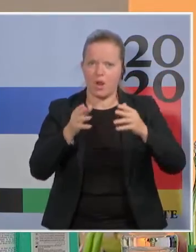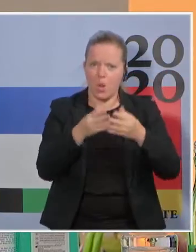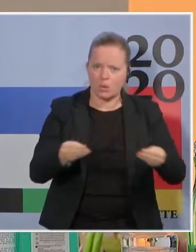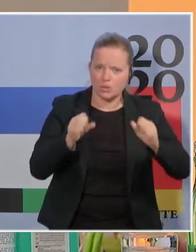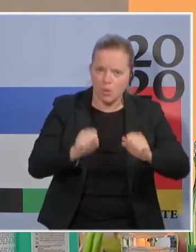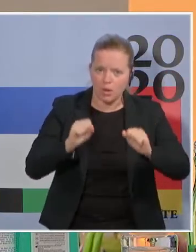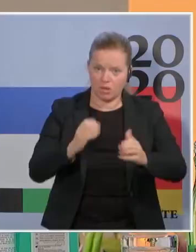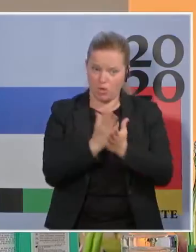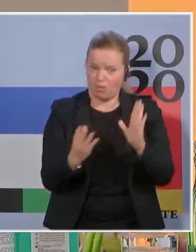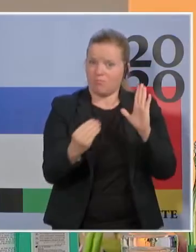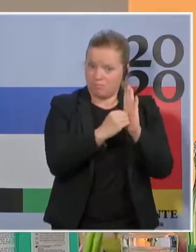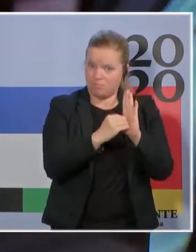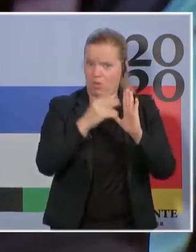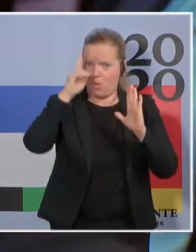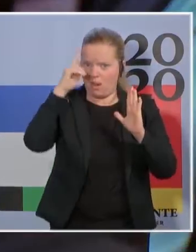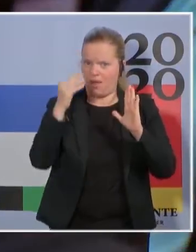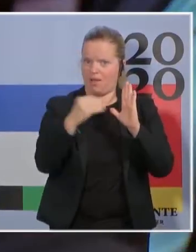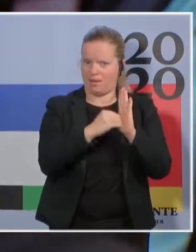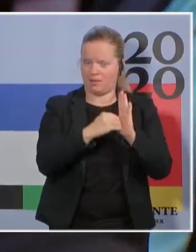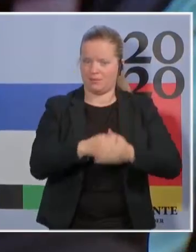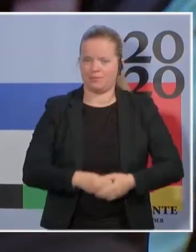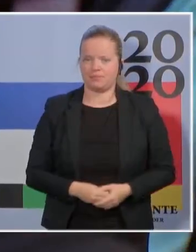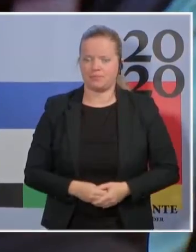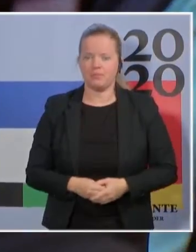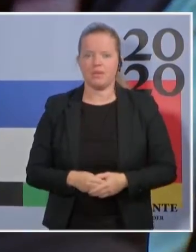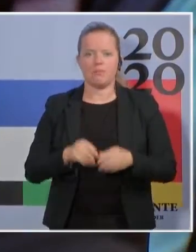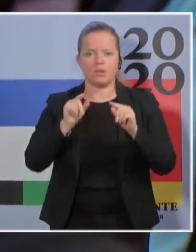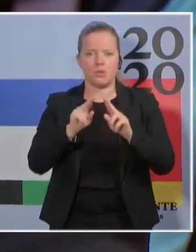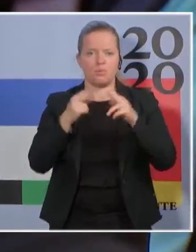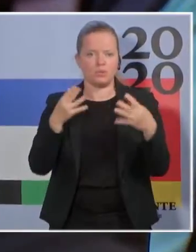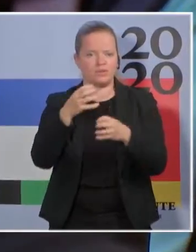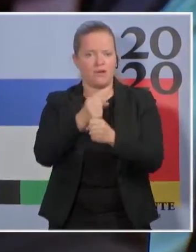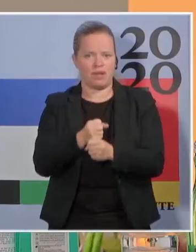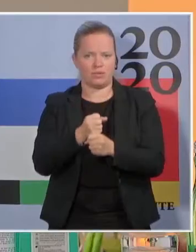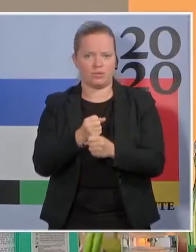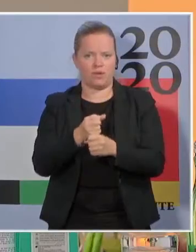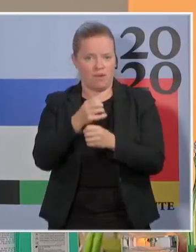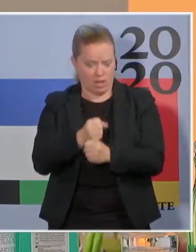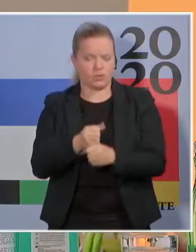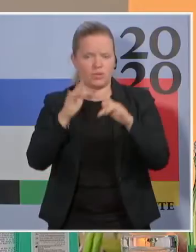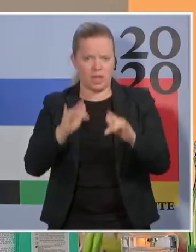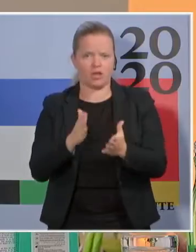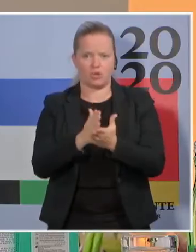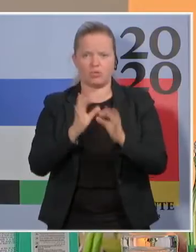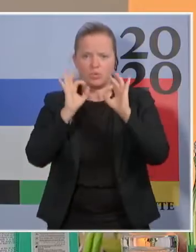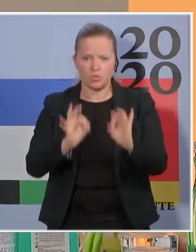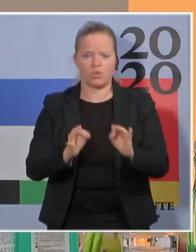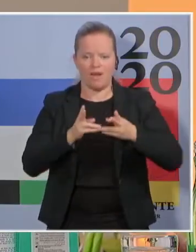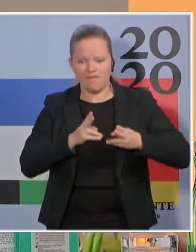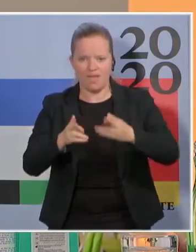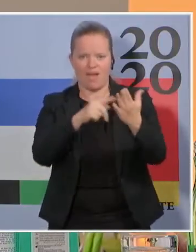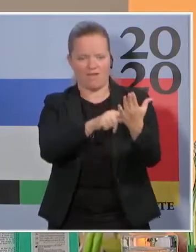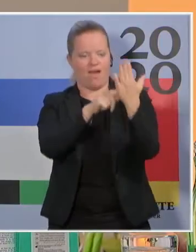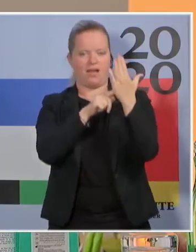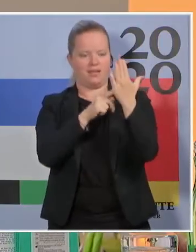die Verfassung hat sich damit als hervorragender Wegweiser durch die durch in der